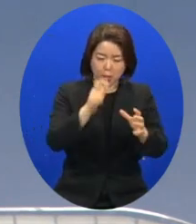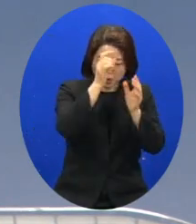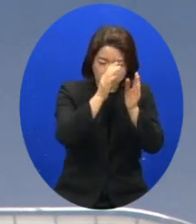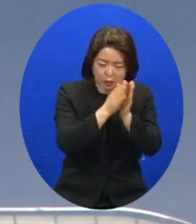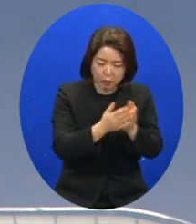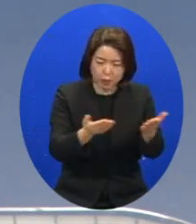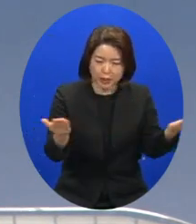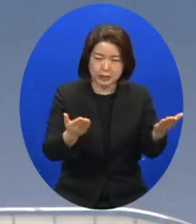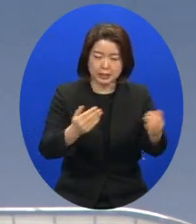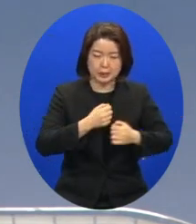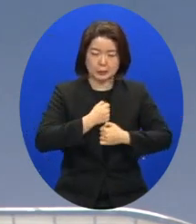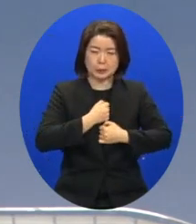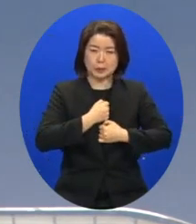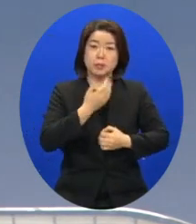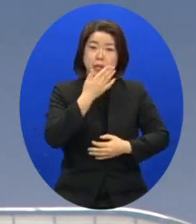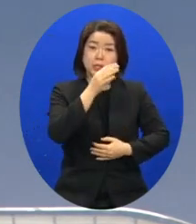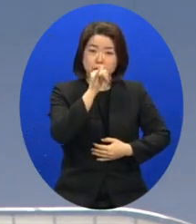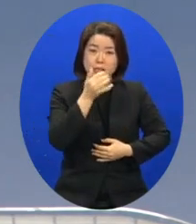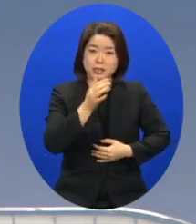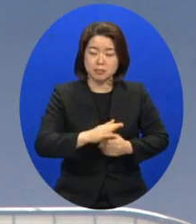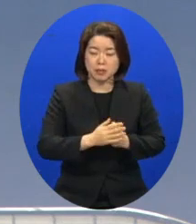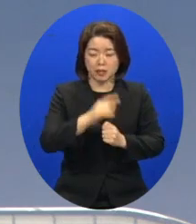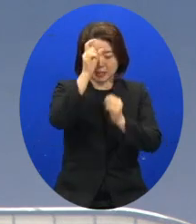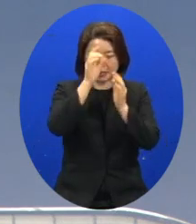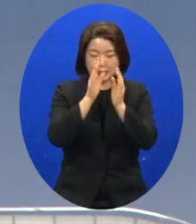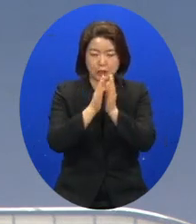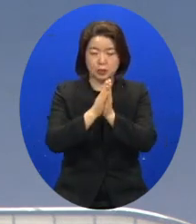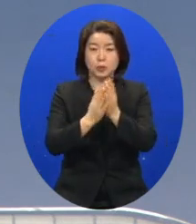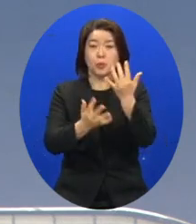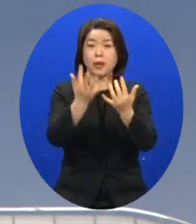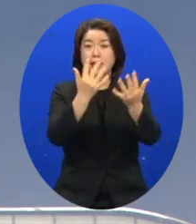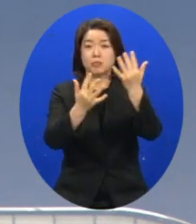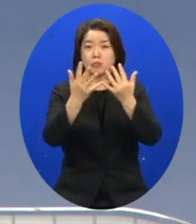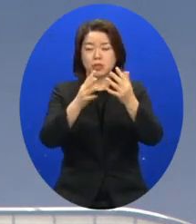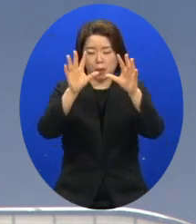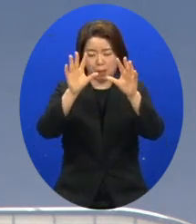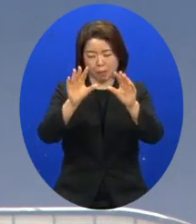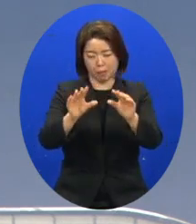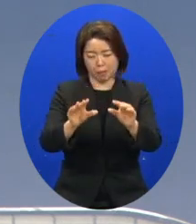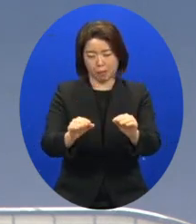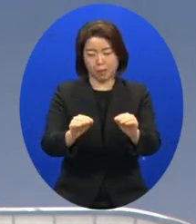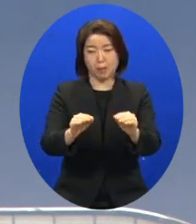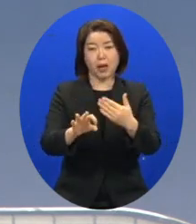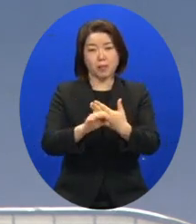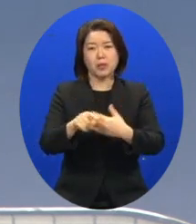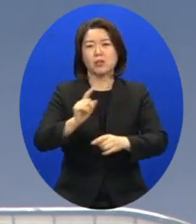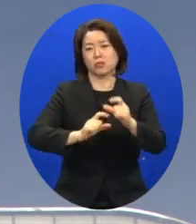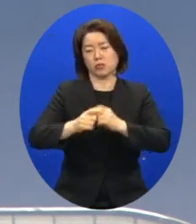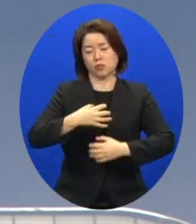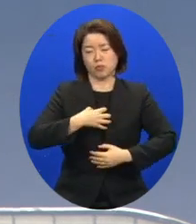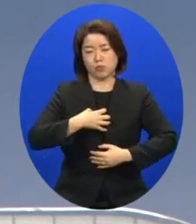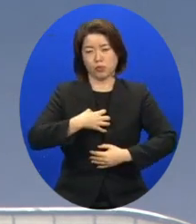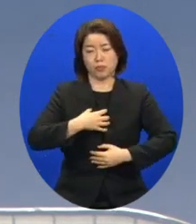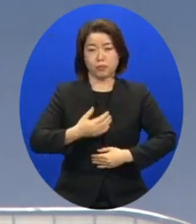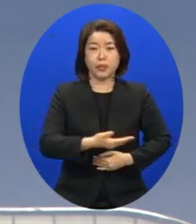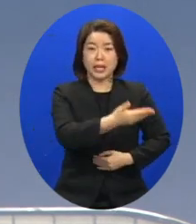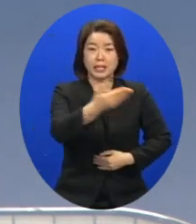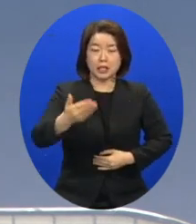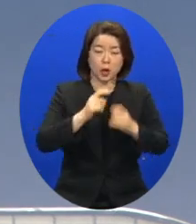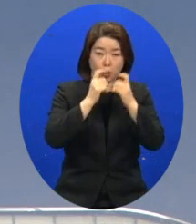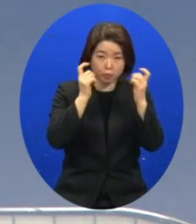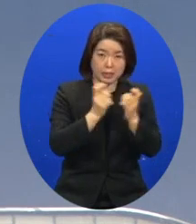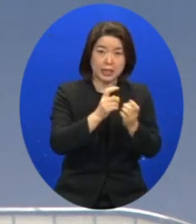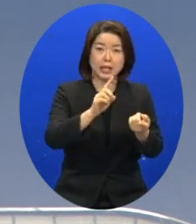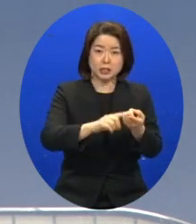없지만 기도의 불이 꺼지는 것은 참 더 위험한 일입니다 여러분 개인적으로 꼬 1시간